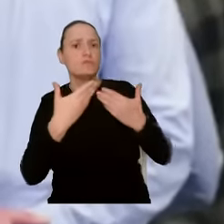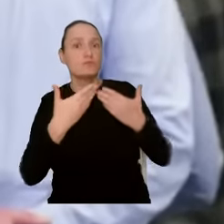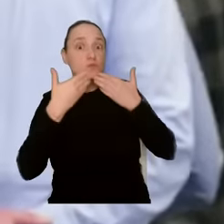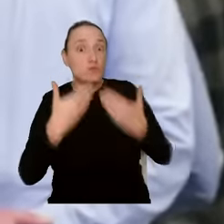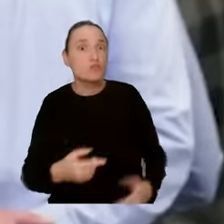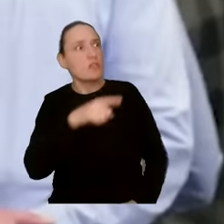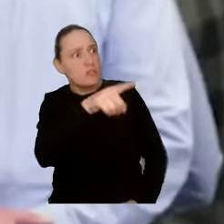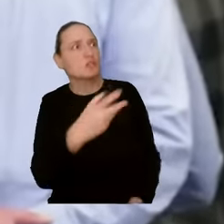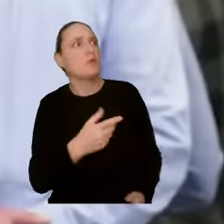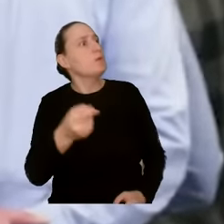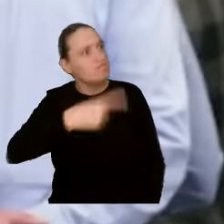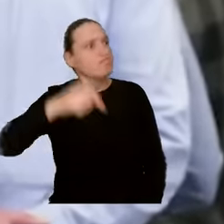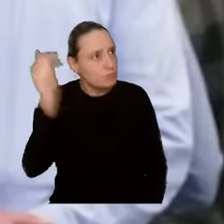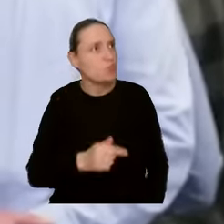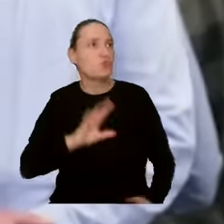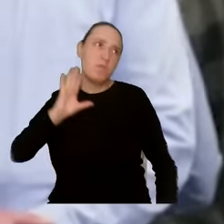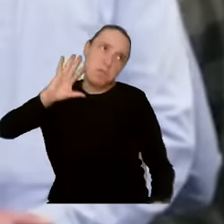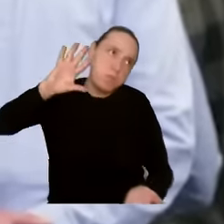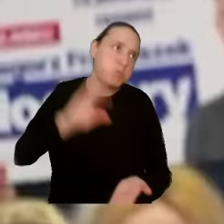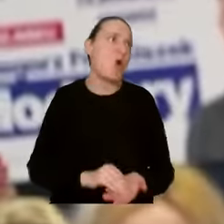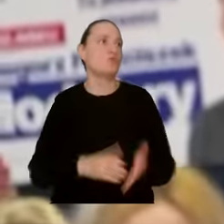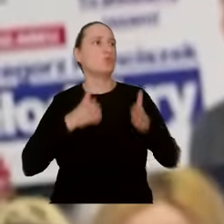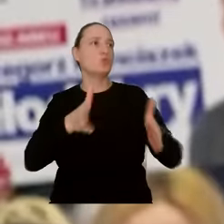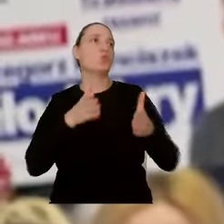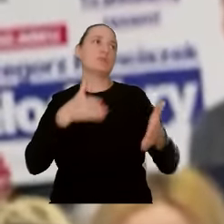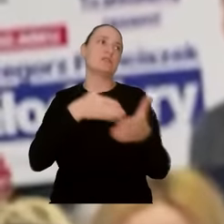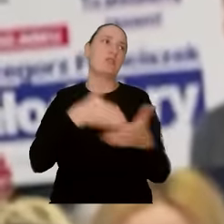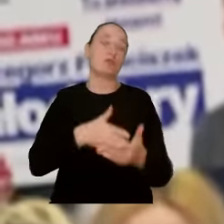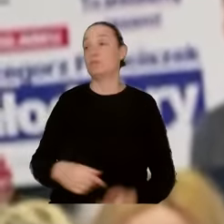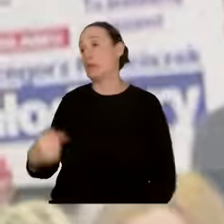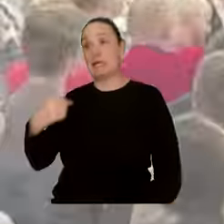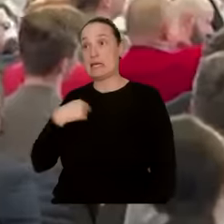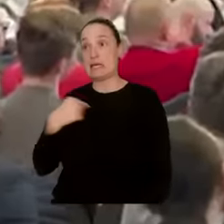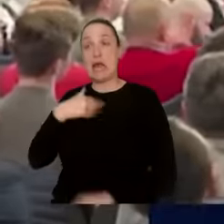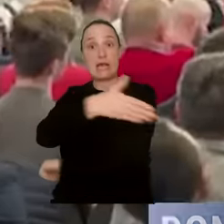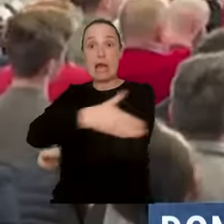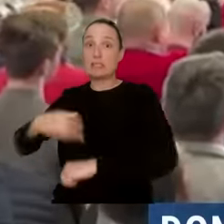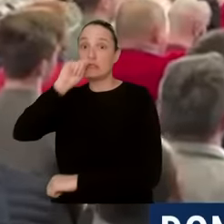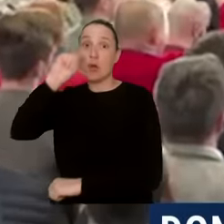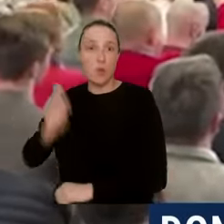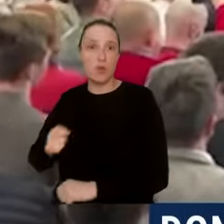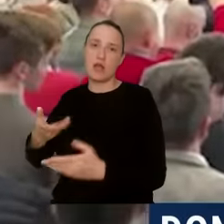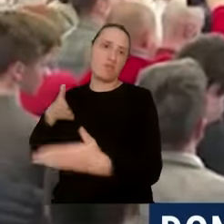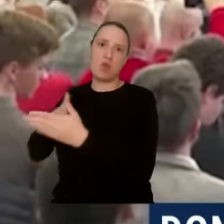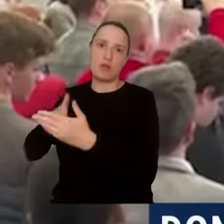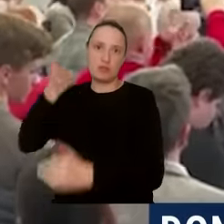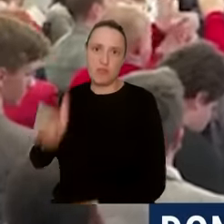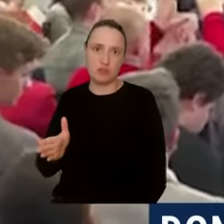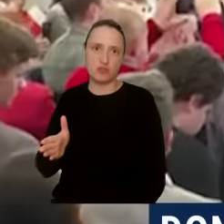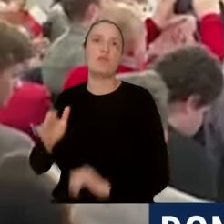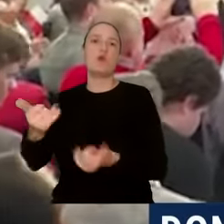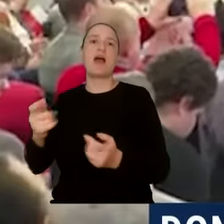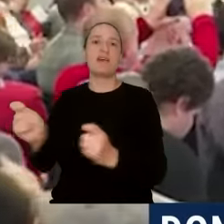ponownie będziemy musieli wyjechać na te wszystkie blokady. Ja nie zablokuję granicy z Ukrainą. I tak nie będziemy w stanie zamknąć